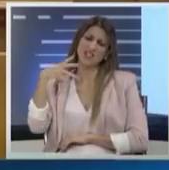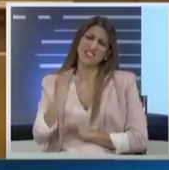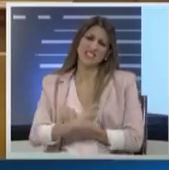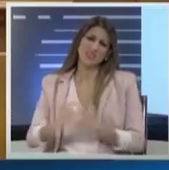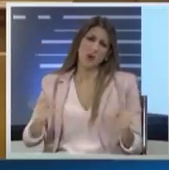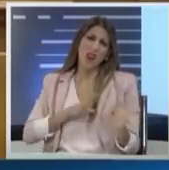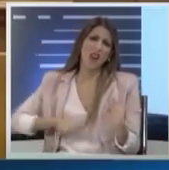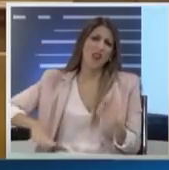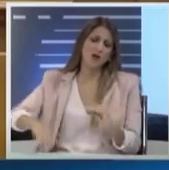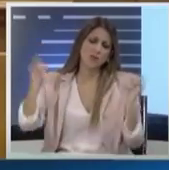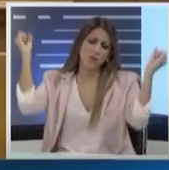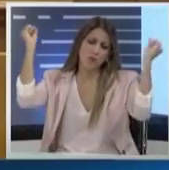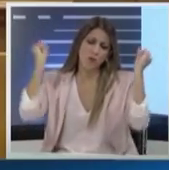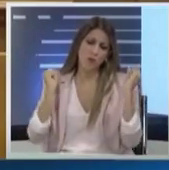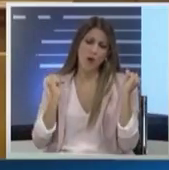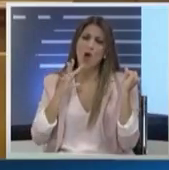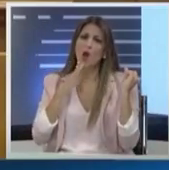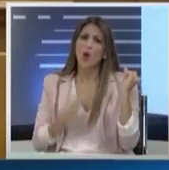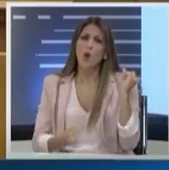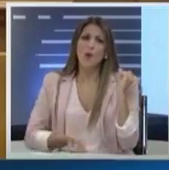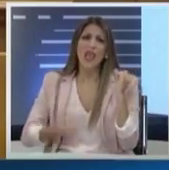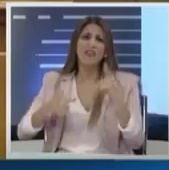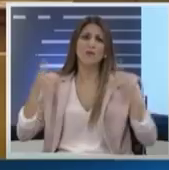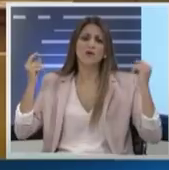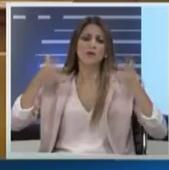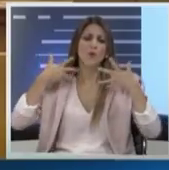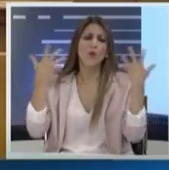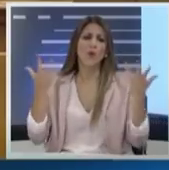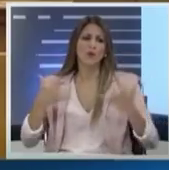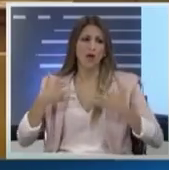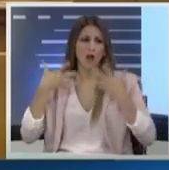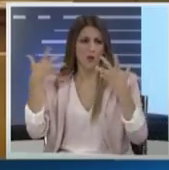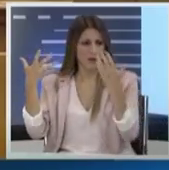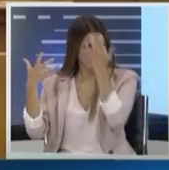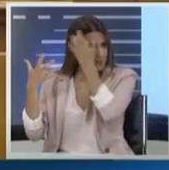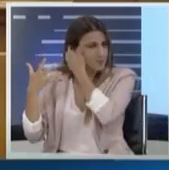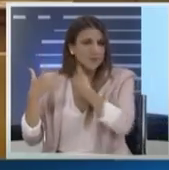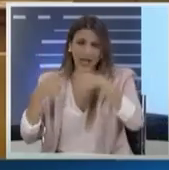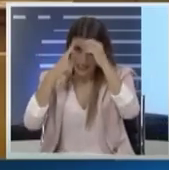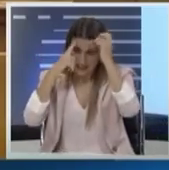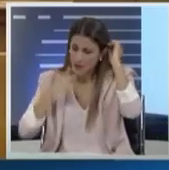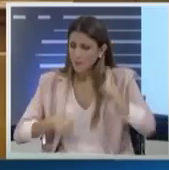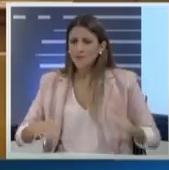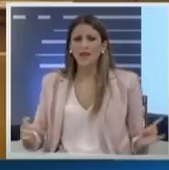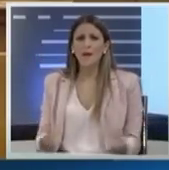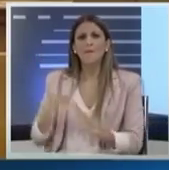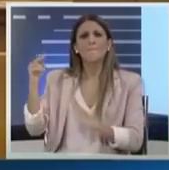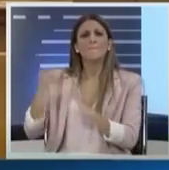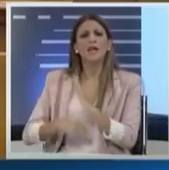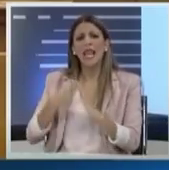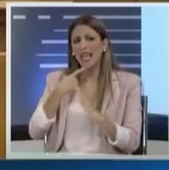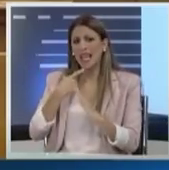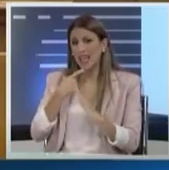λαό. Και είναι ακριβώς για αυτό το λόγο, τελικά, που η έξοδος από αυτόν τον